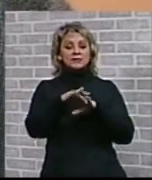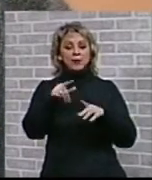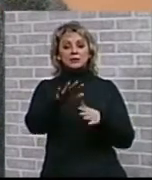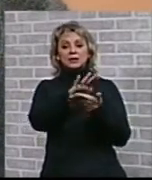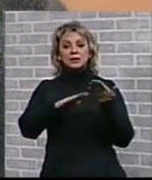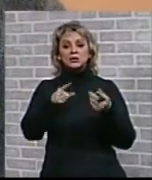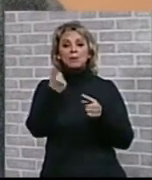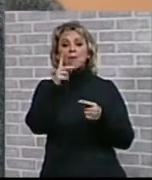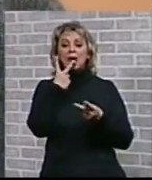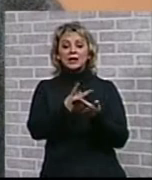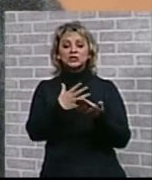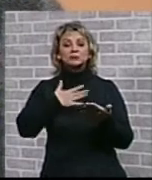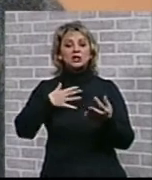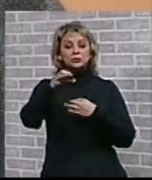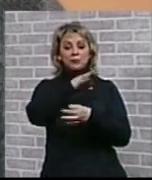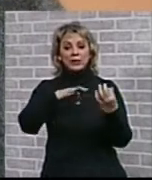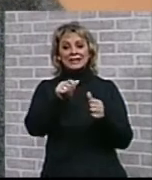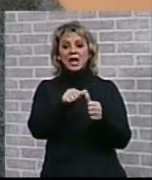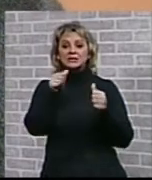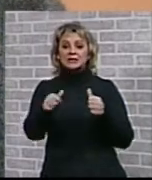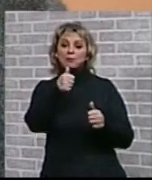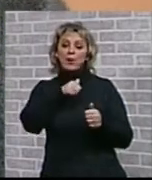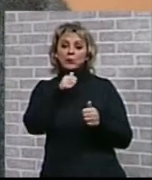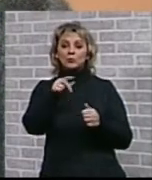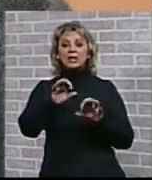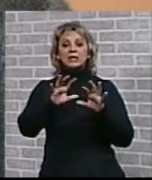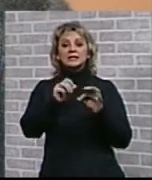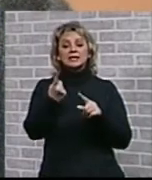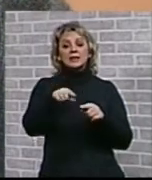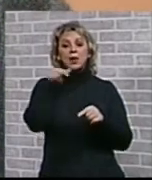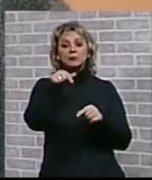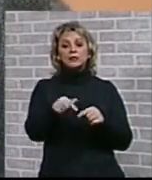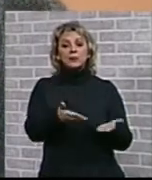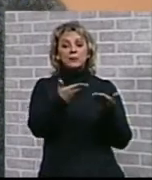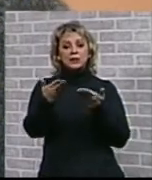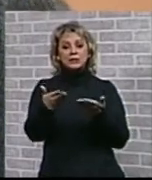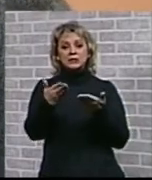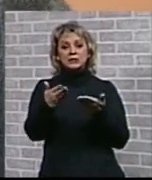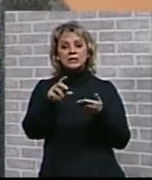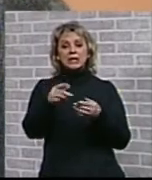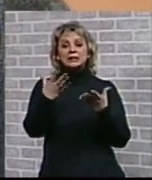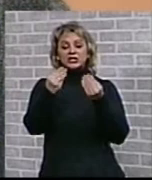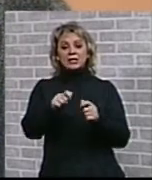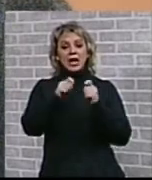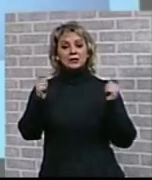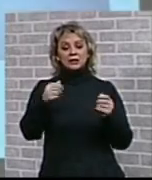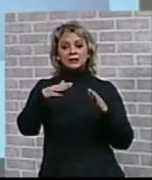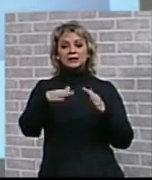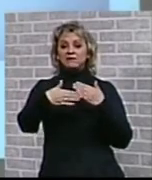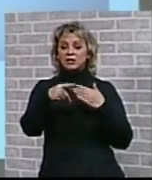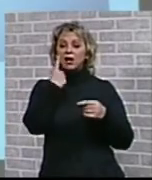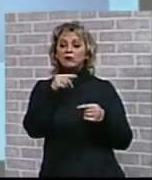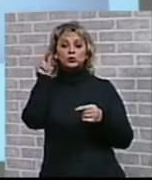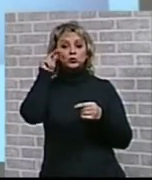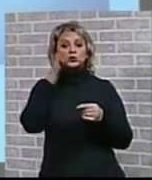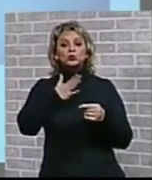Вот, то есть покажем наши проекты отдельные, попытаемся рассказать об этом, пригласить на день открытых дверей. Говорят,